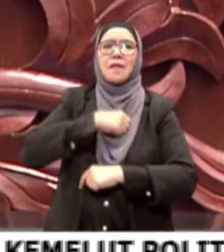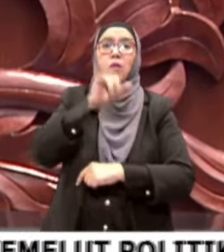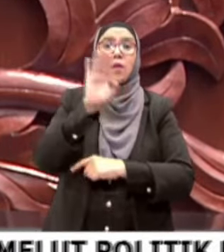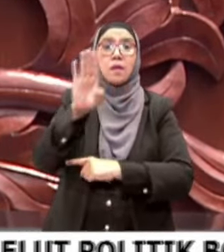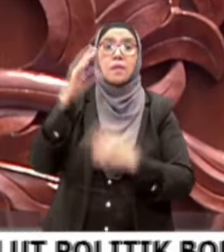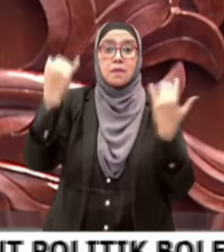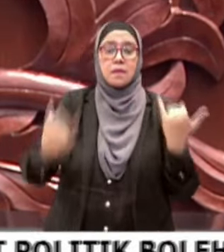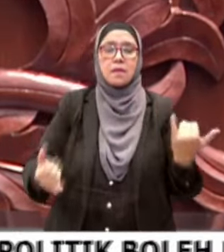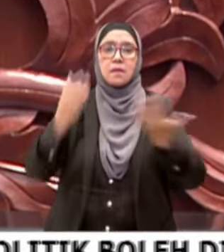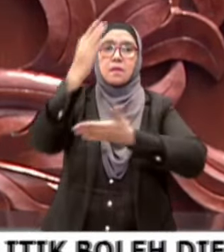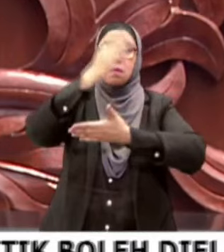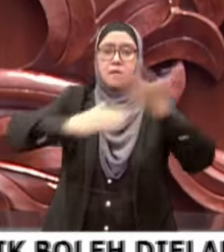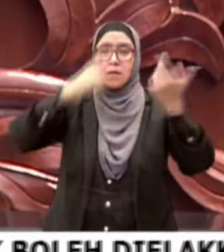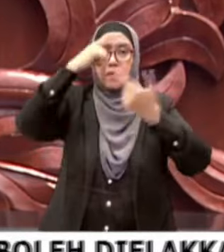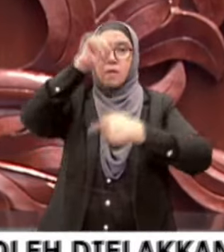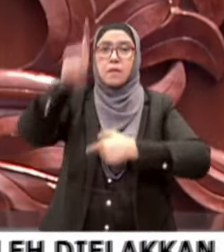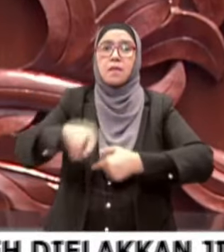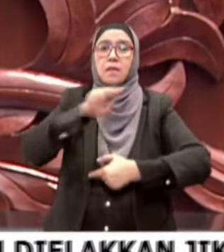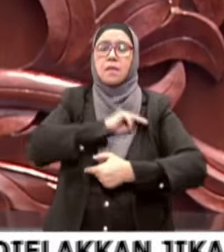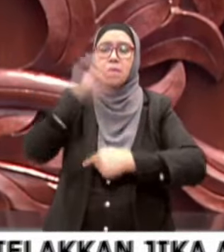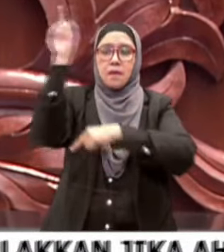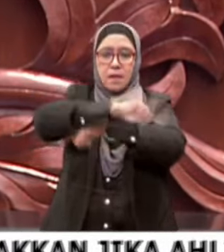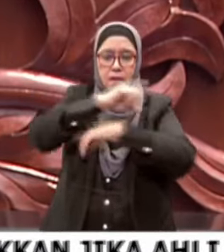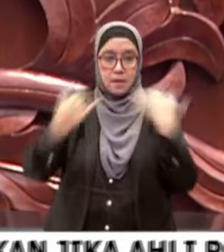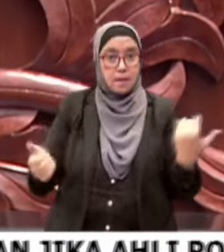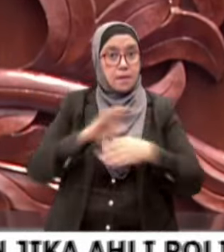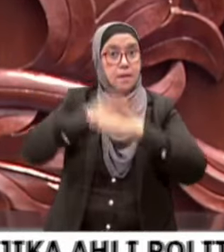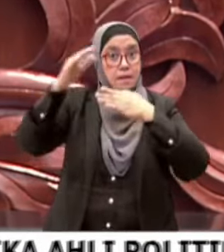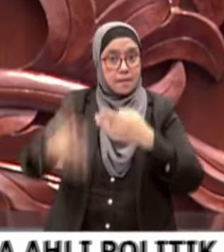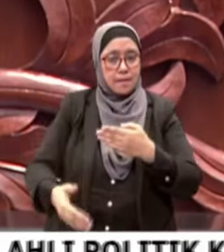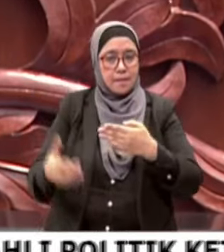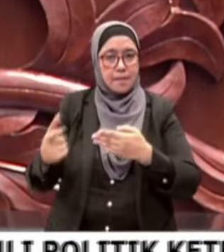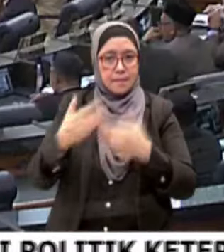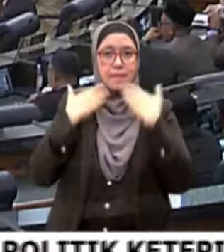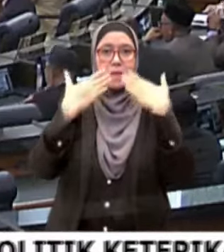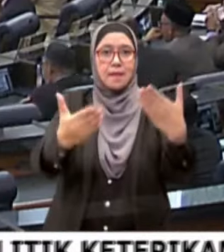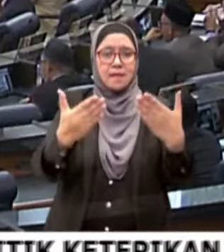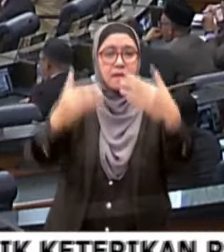menteri pada hari ini sekian terima kasih silahkan